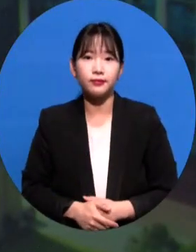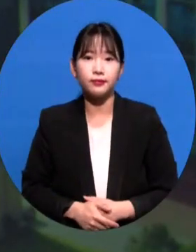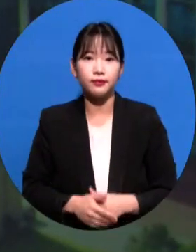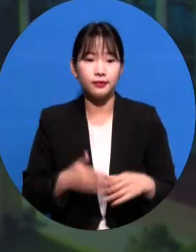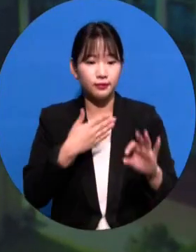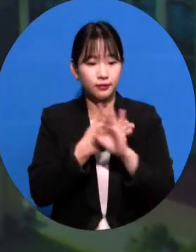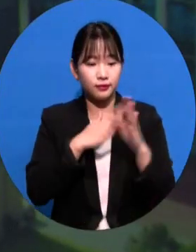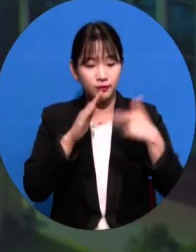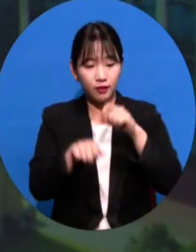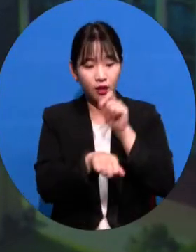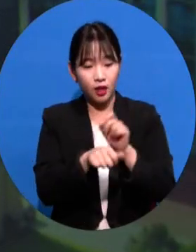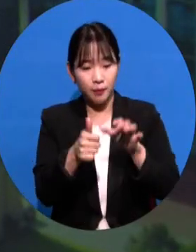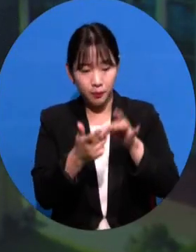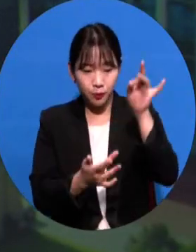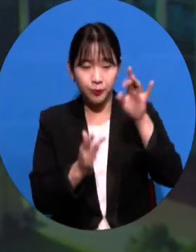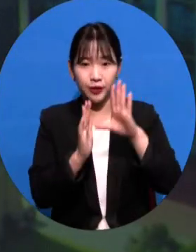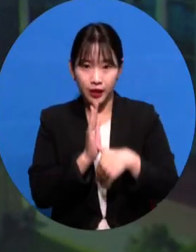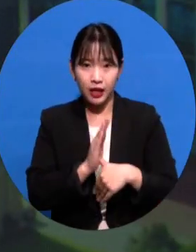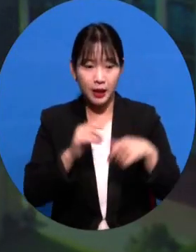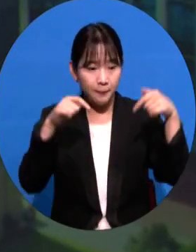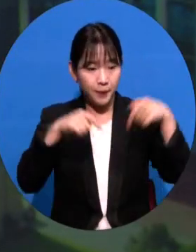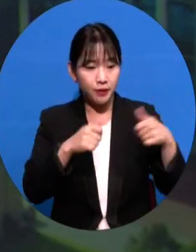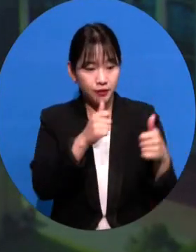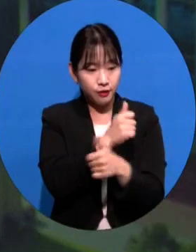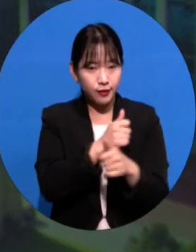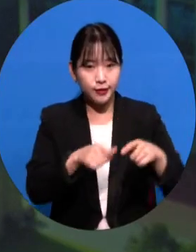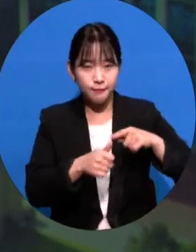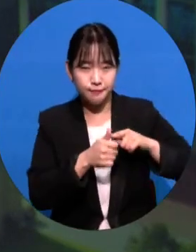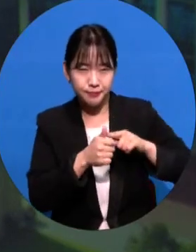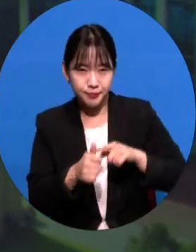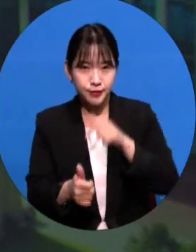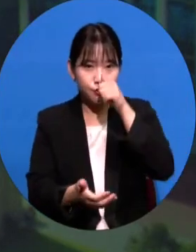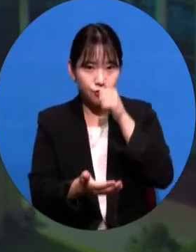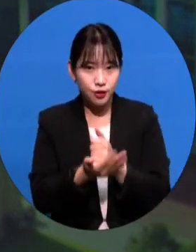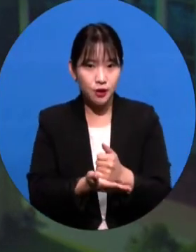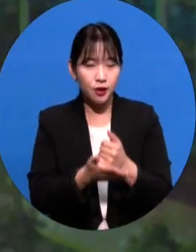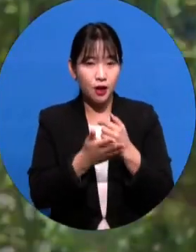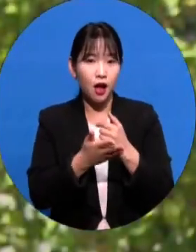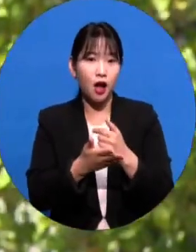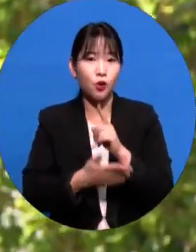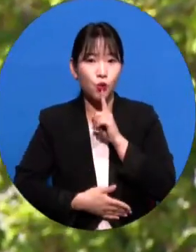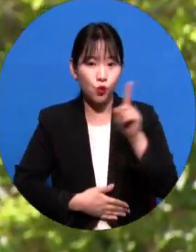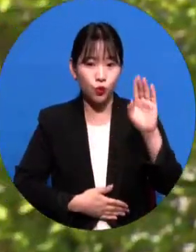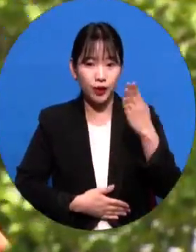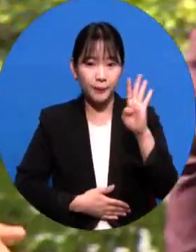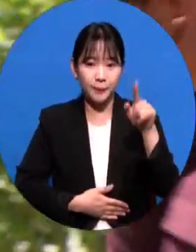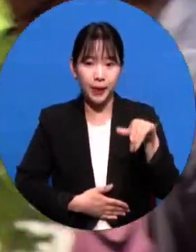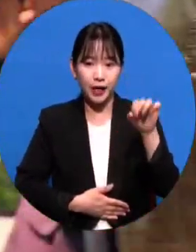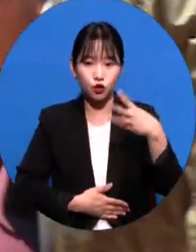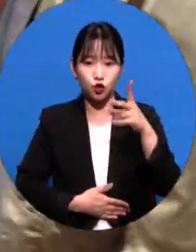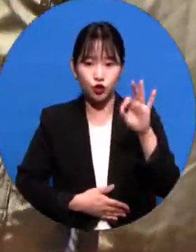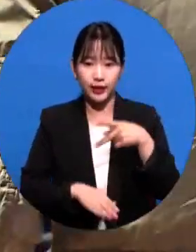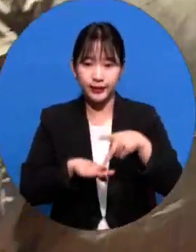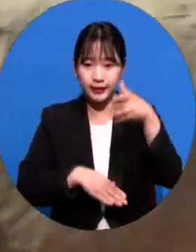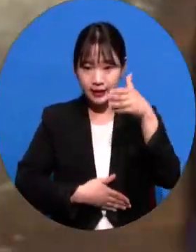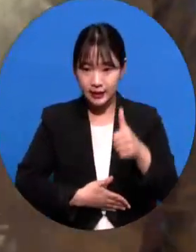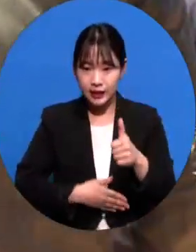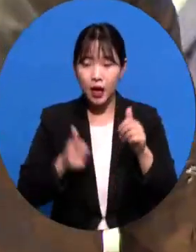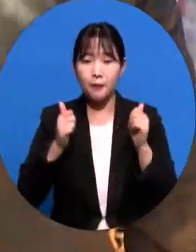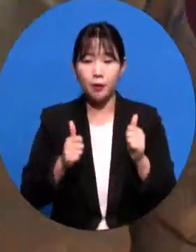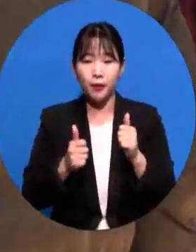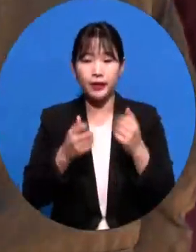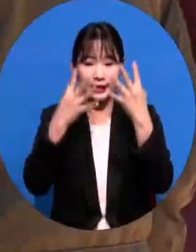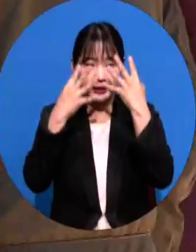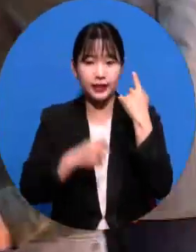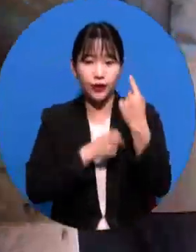기간제 공무원 채용 과정에서 면접위원 등에게 압력을 행사한 혐의 등으로 불구속 기소된 박우량 신안 군수에게 허 번에 징역